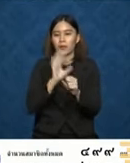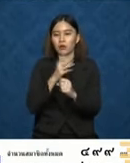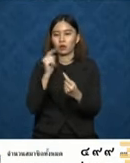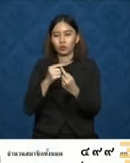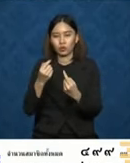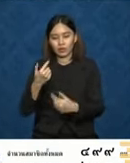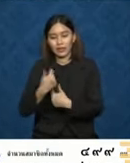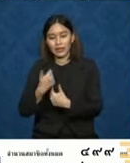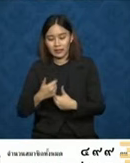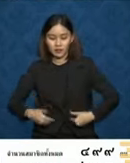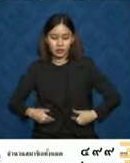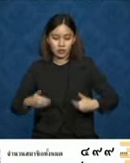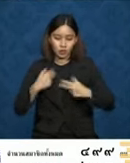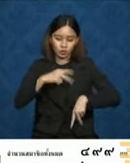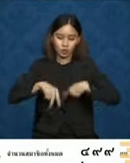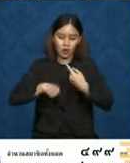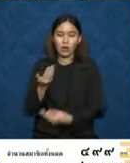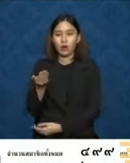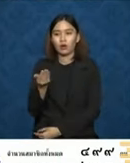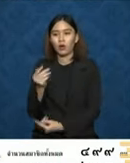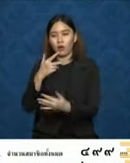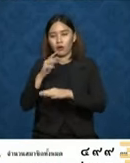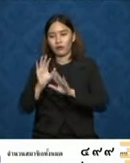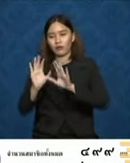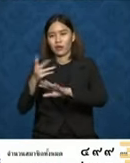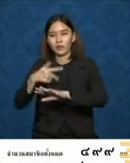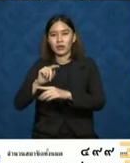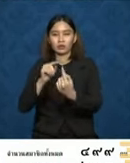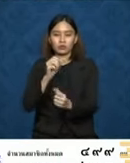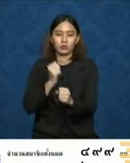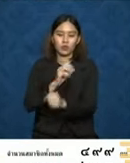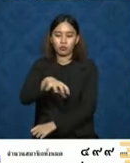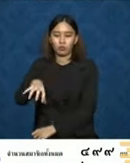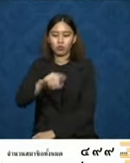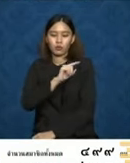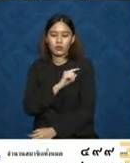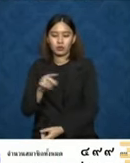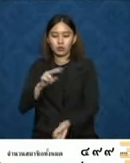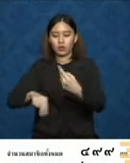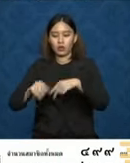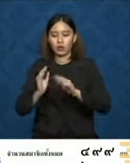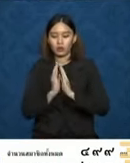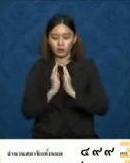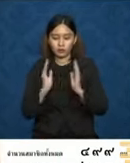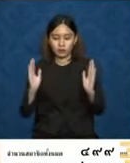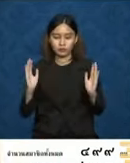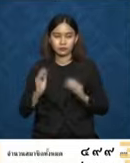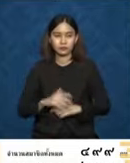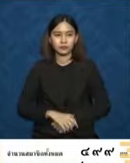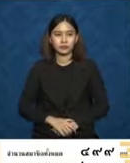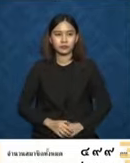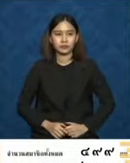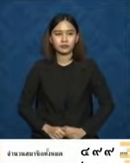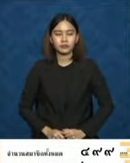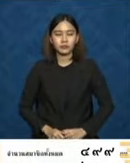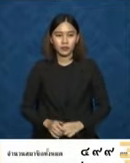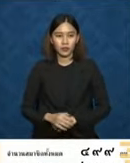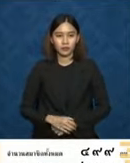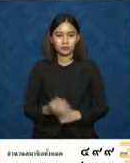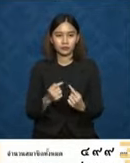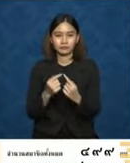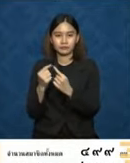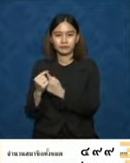ชีพจึงขอความอนุเคราะห์ผ่านท่านประธานสภาไปยังหน่วยงานที่เกี่ยวข้องครับกราบขอบพระคุณอย่างสูงครับขอบคุณครับ